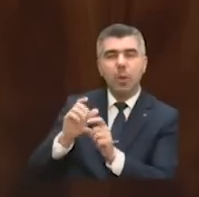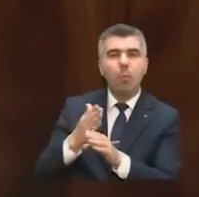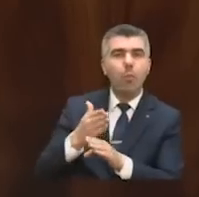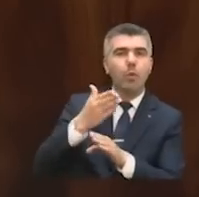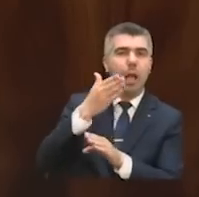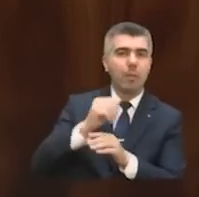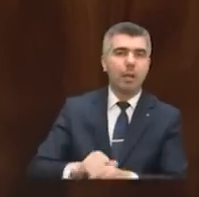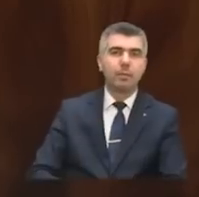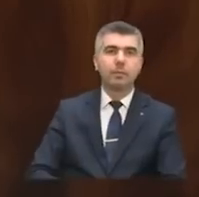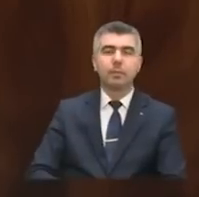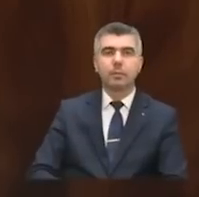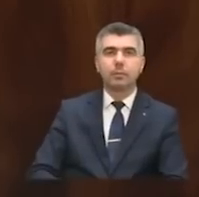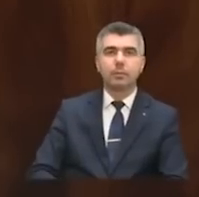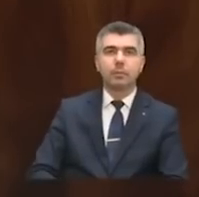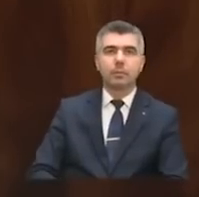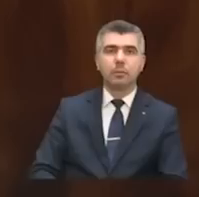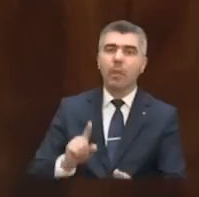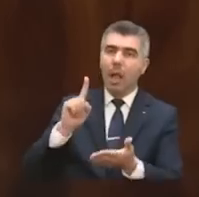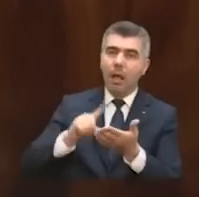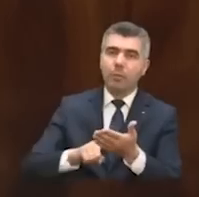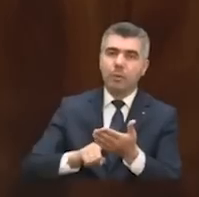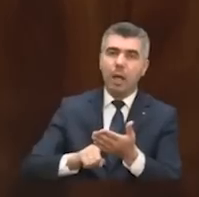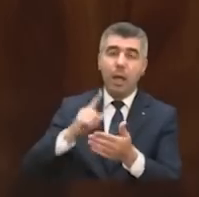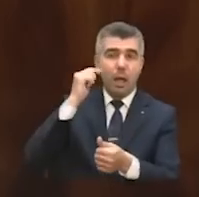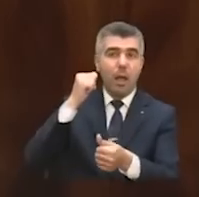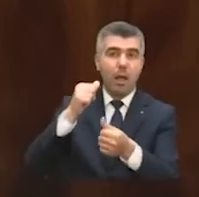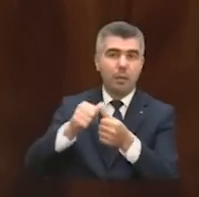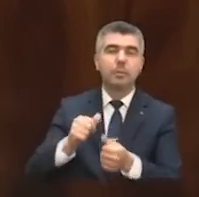المستقبل. لابد ما نذكر بانه